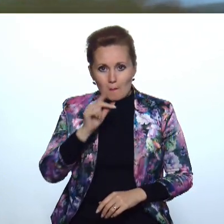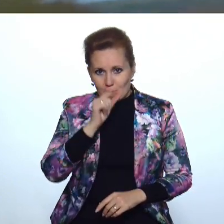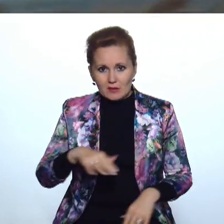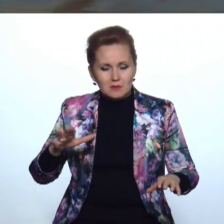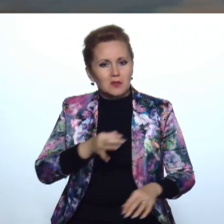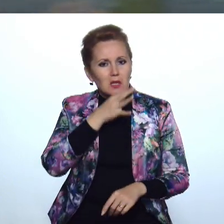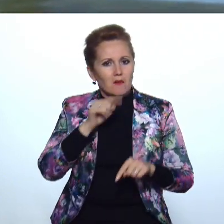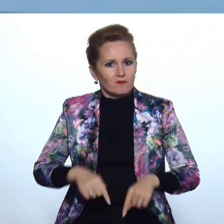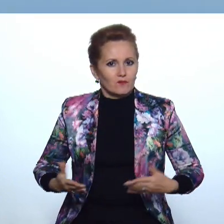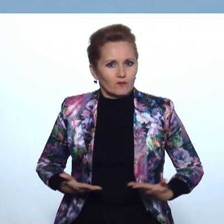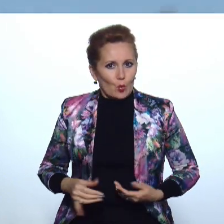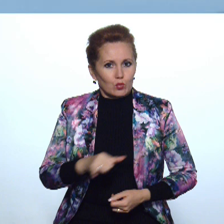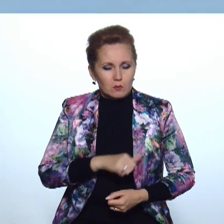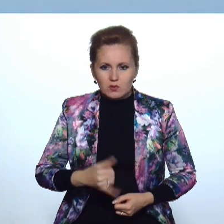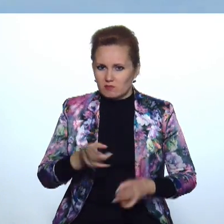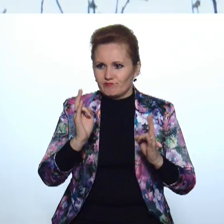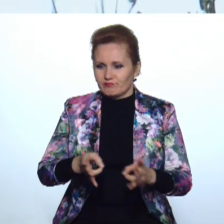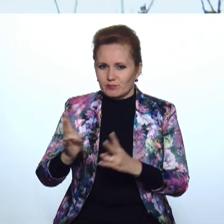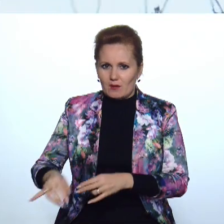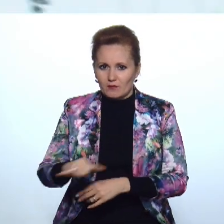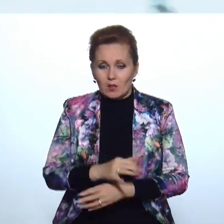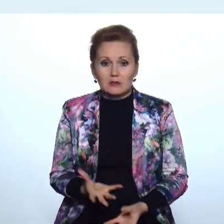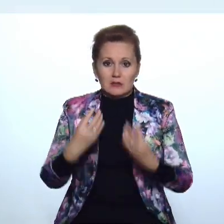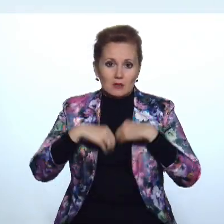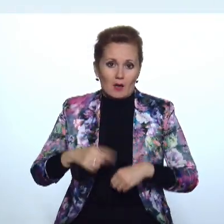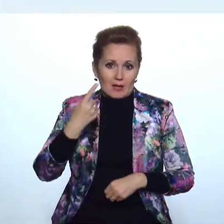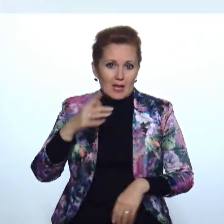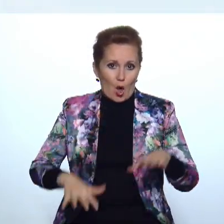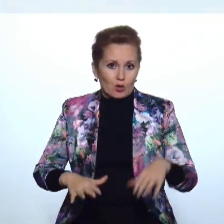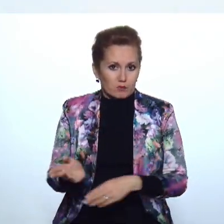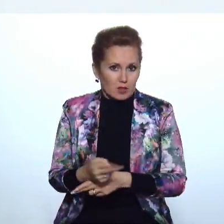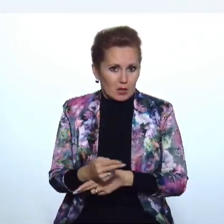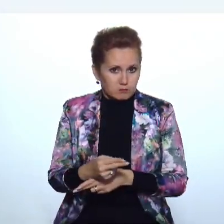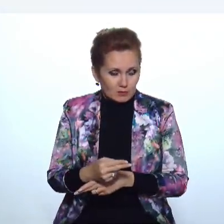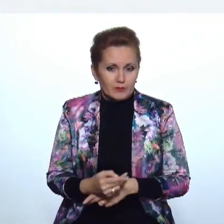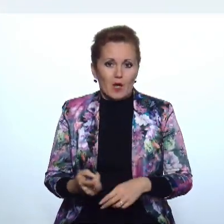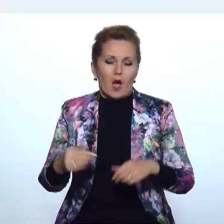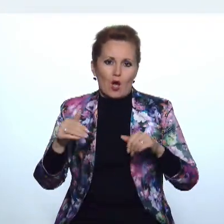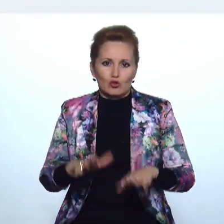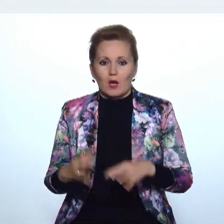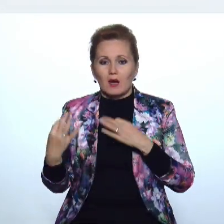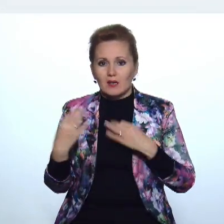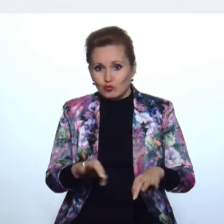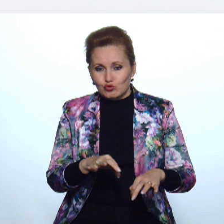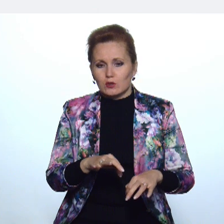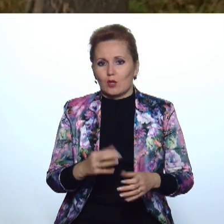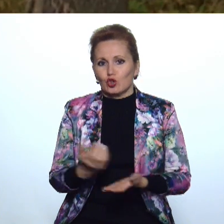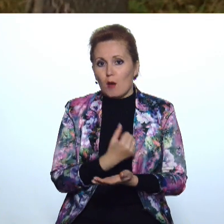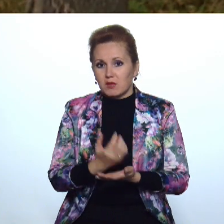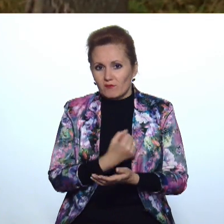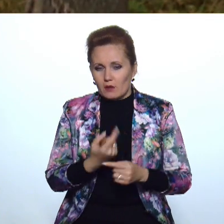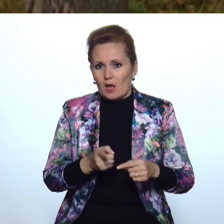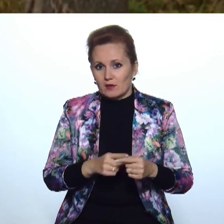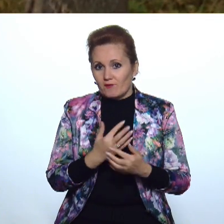урон рыбхозяйствам республики. Один баклан в день съедает до килограмма рыбы. Решение разрешить добывать эти виды принимали ученые.